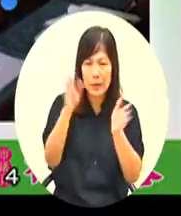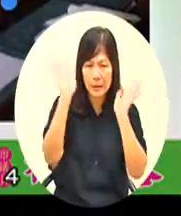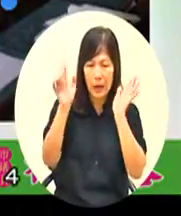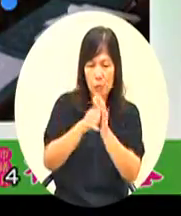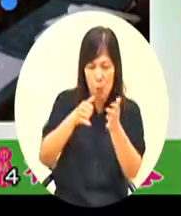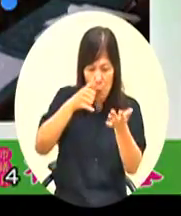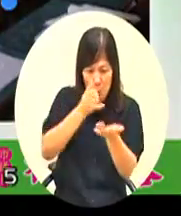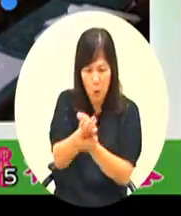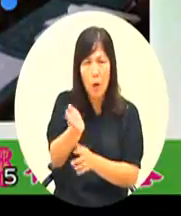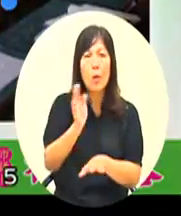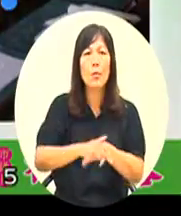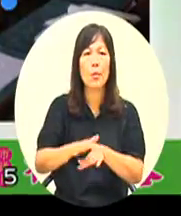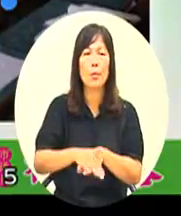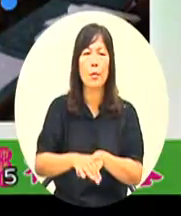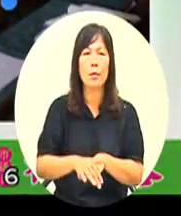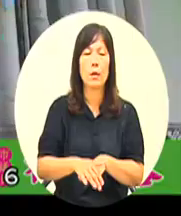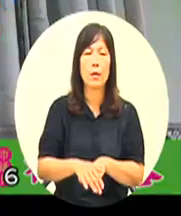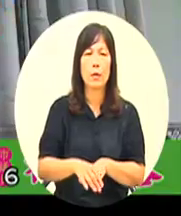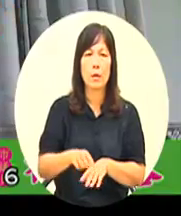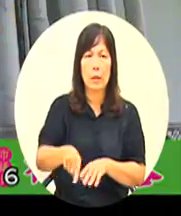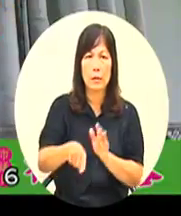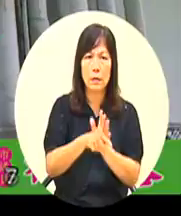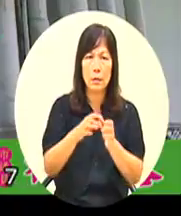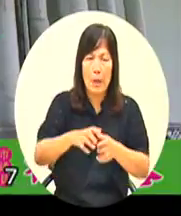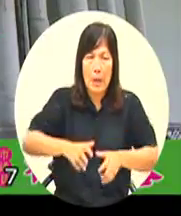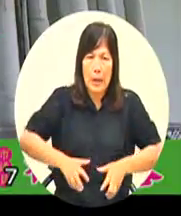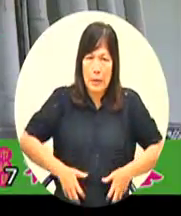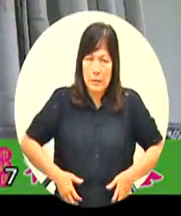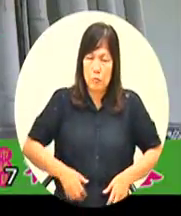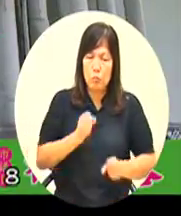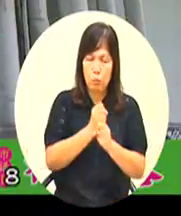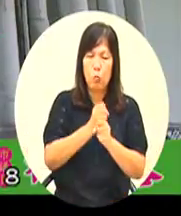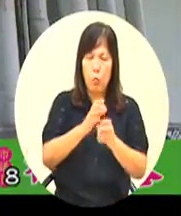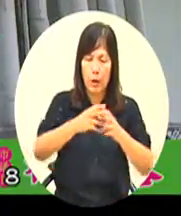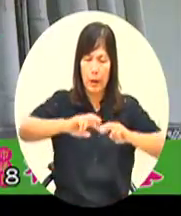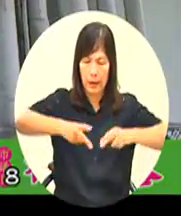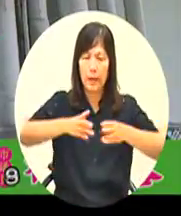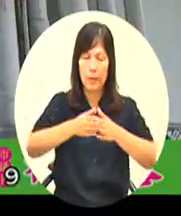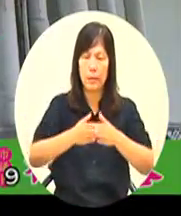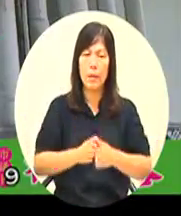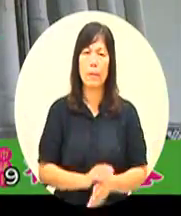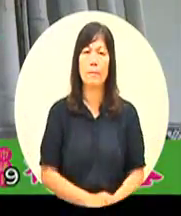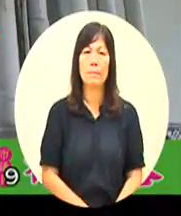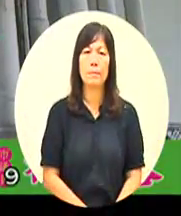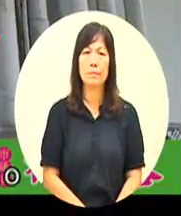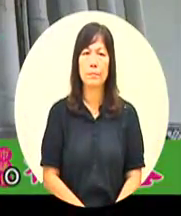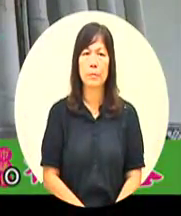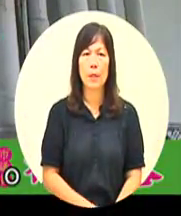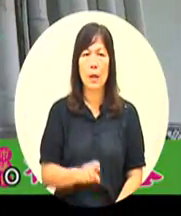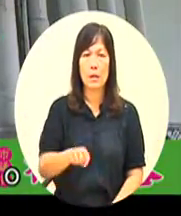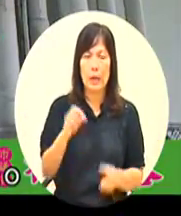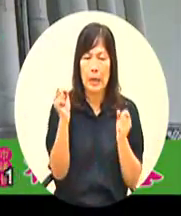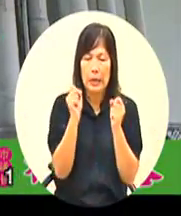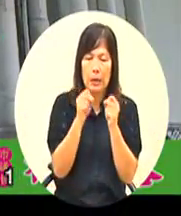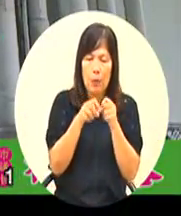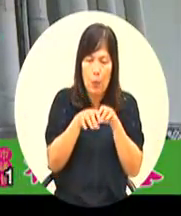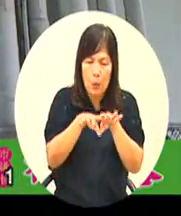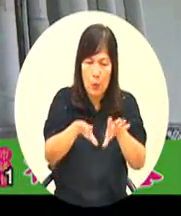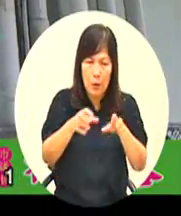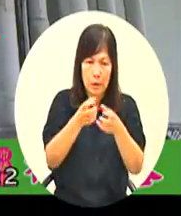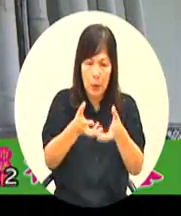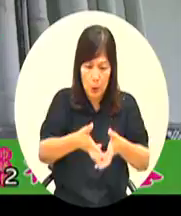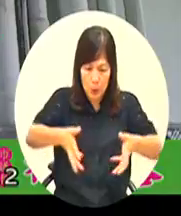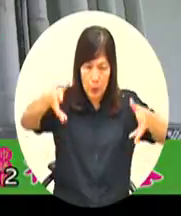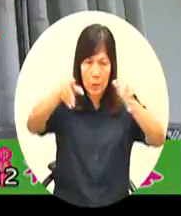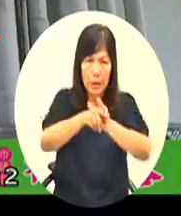了哈，这个可能是紧急来做处理改善了啊。那这个冷却水塔下方